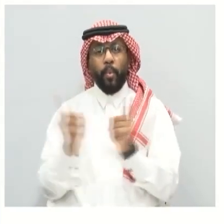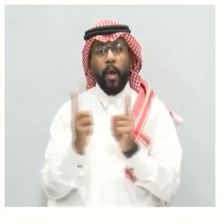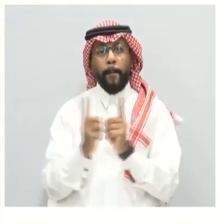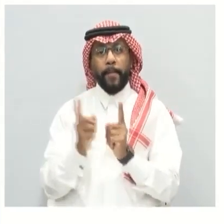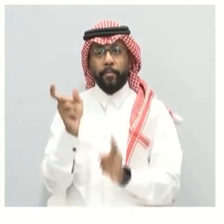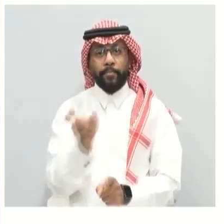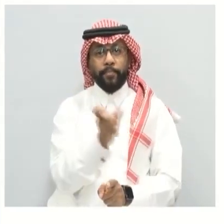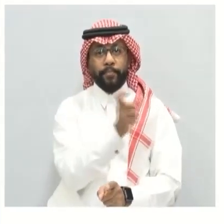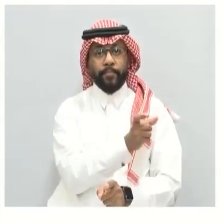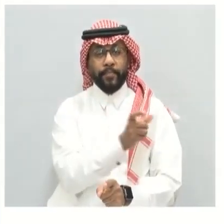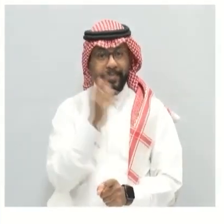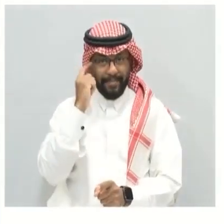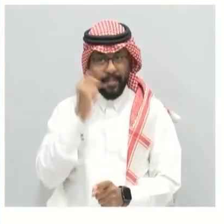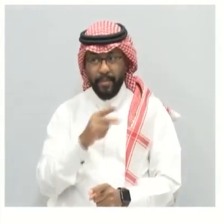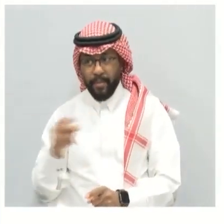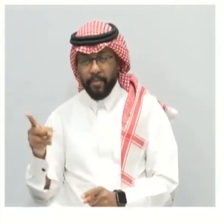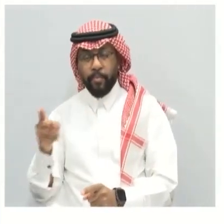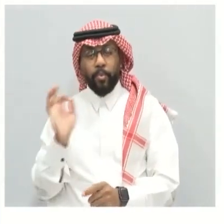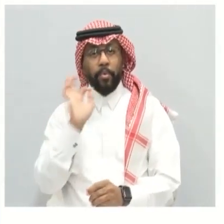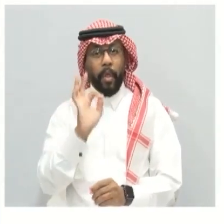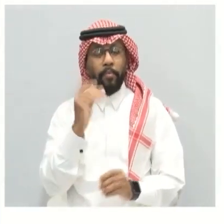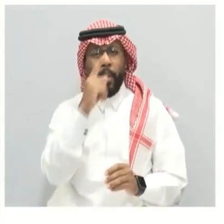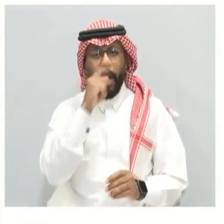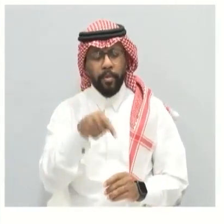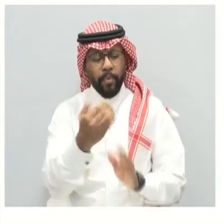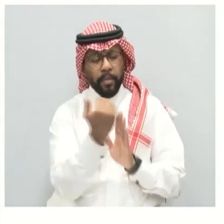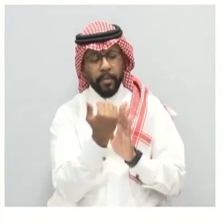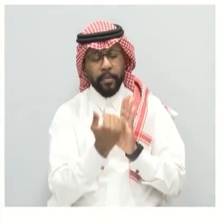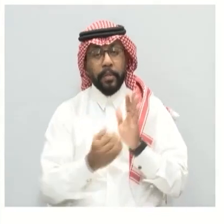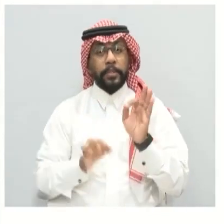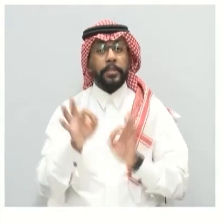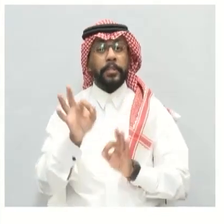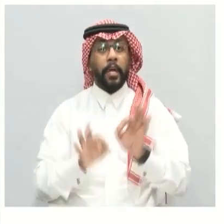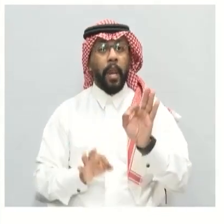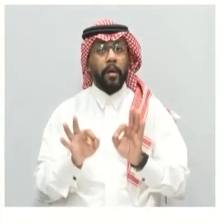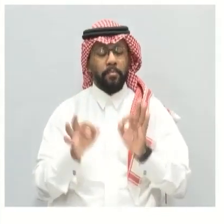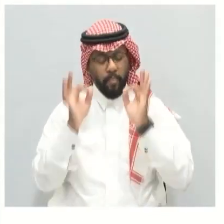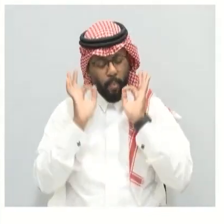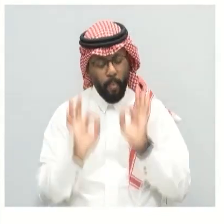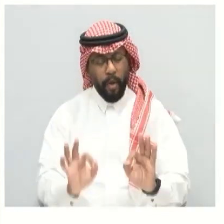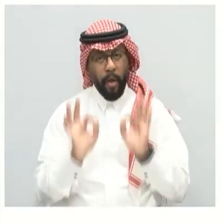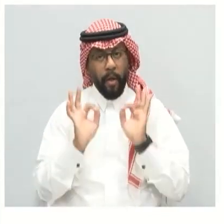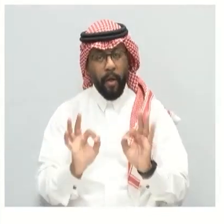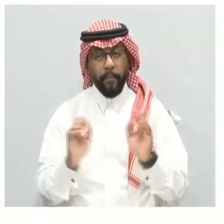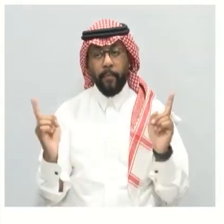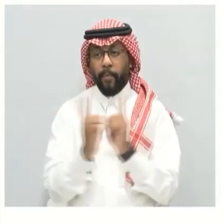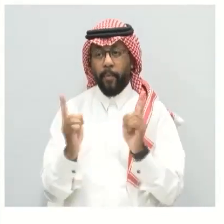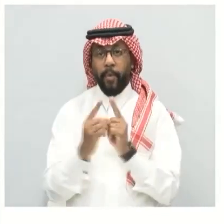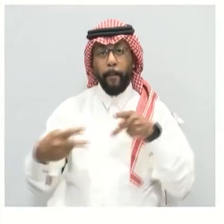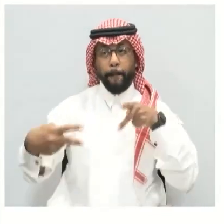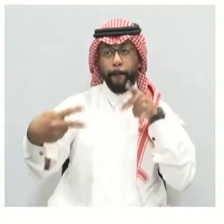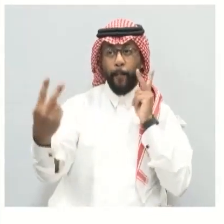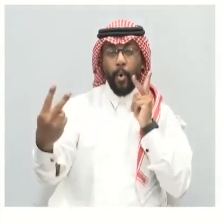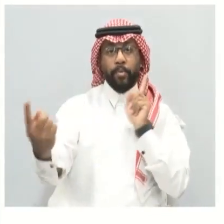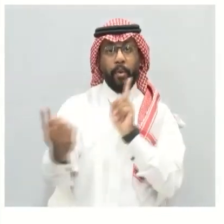الشخصيه وبعده تحدد خطوات الاستعداد لاجراء المقابله الشخصيه الالكترونيه